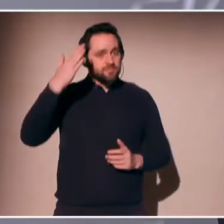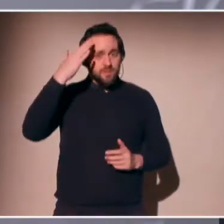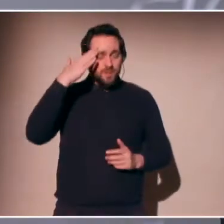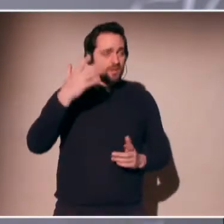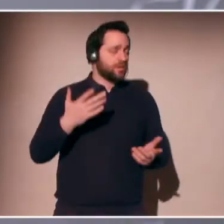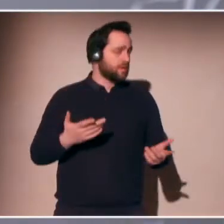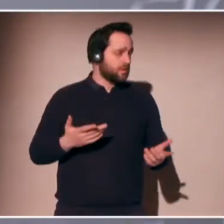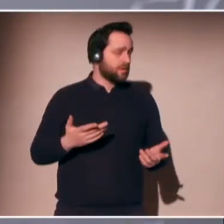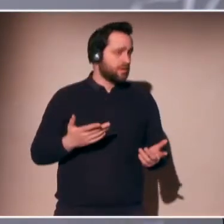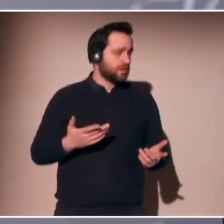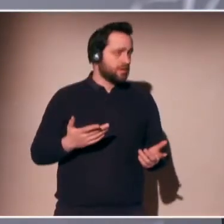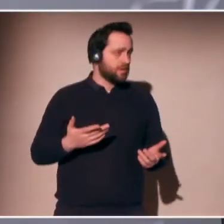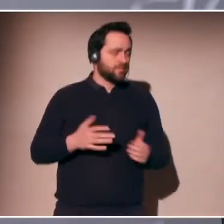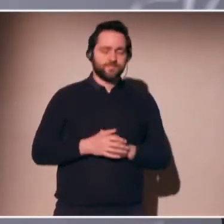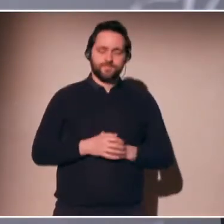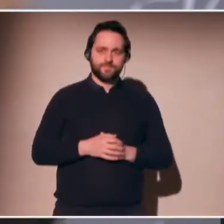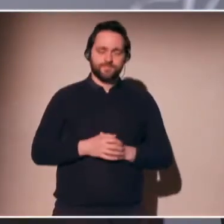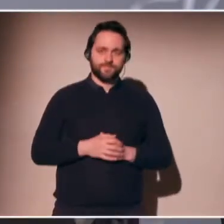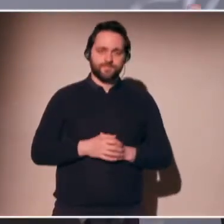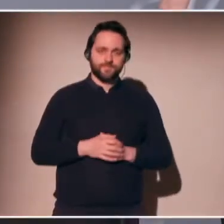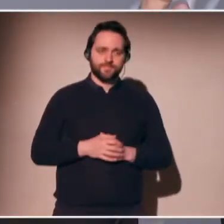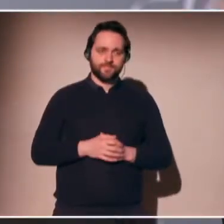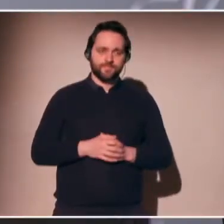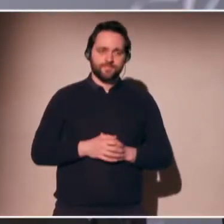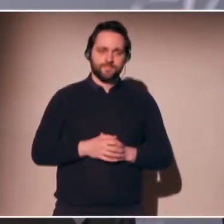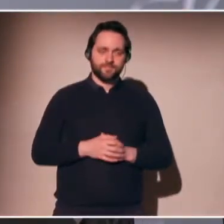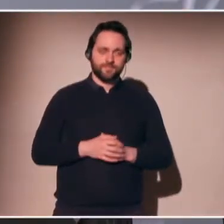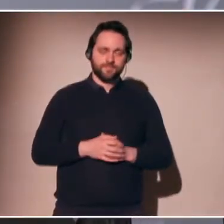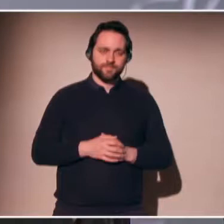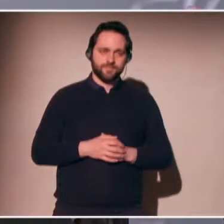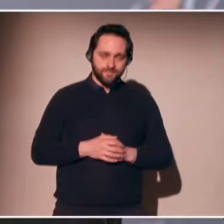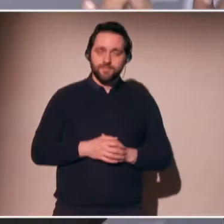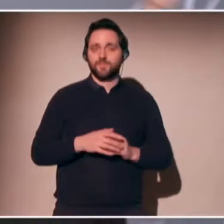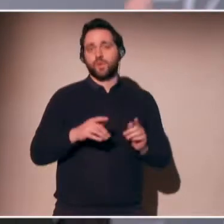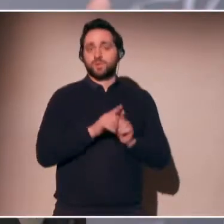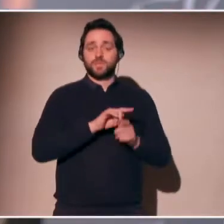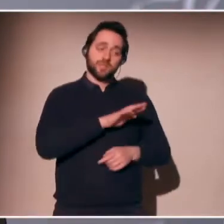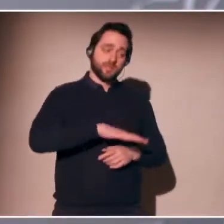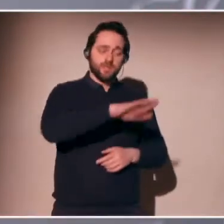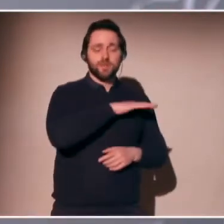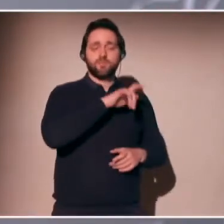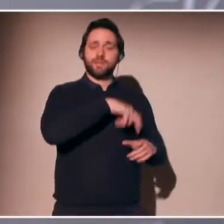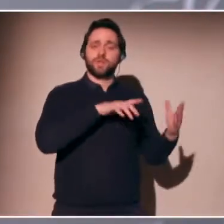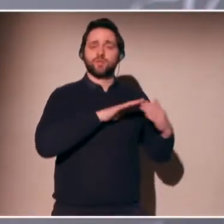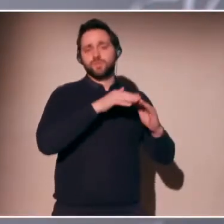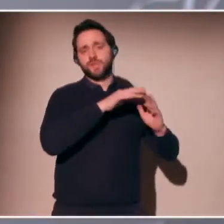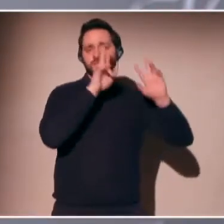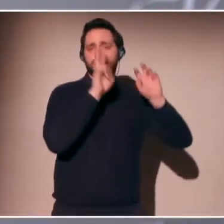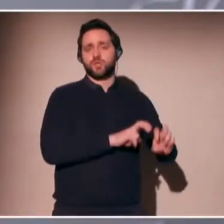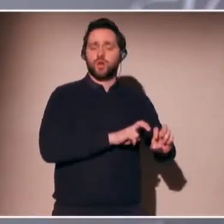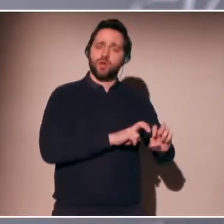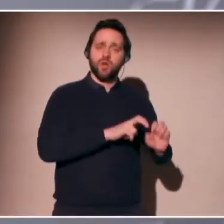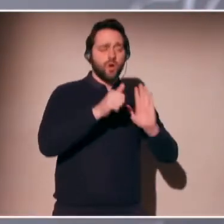enfin, les chercheurs doivent aussi pouvoir mettre à l'épreuve l'algorithme. Et si les